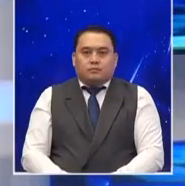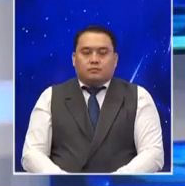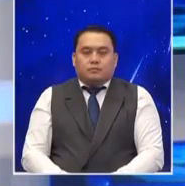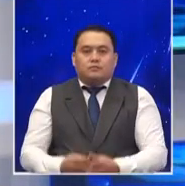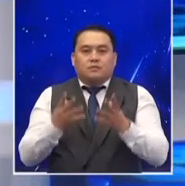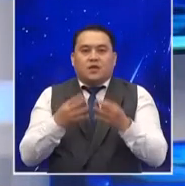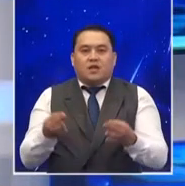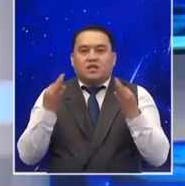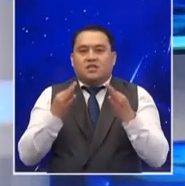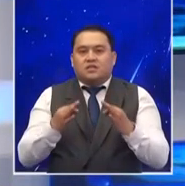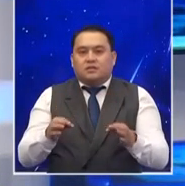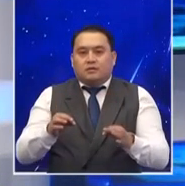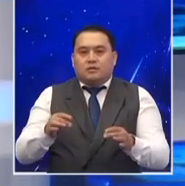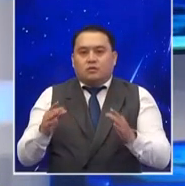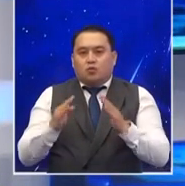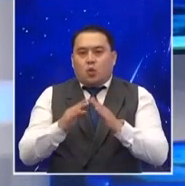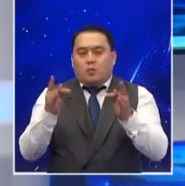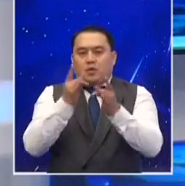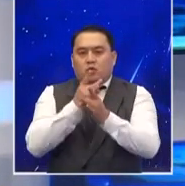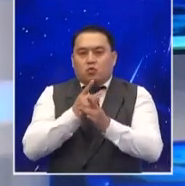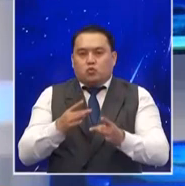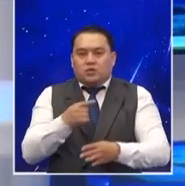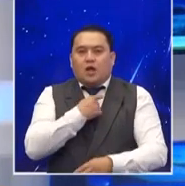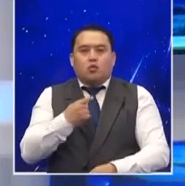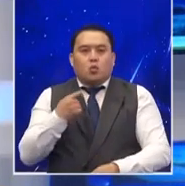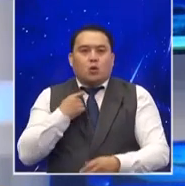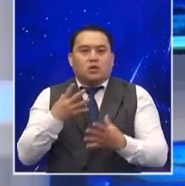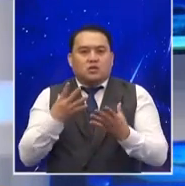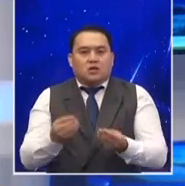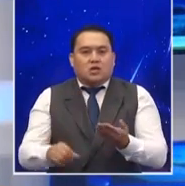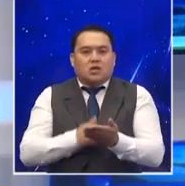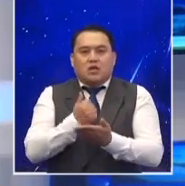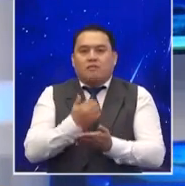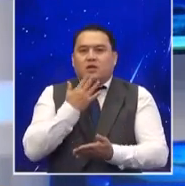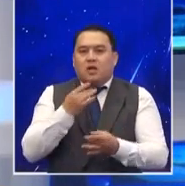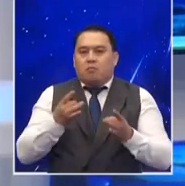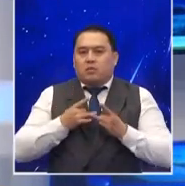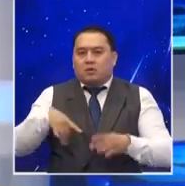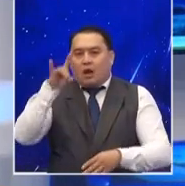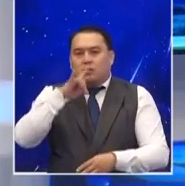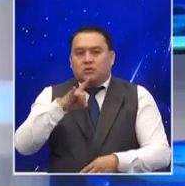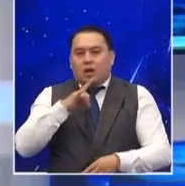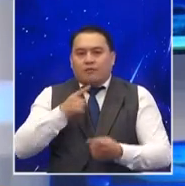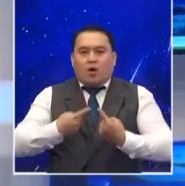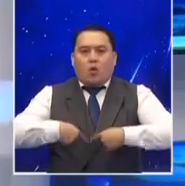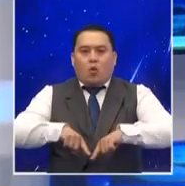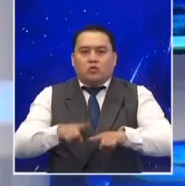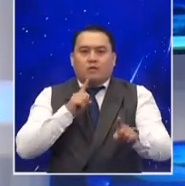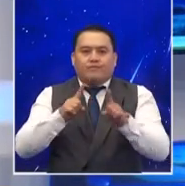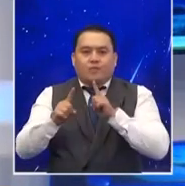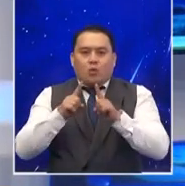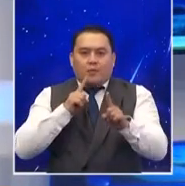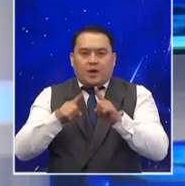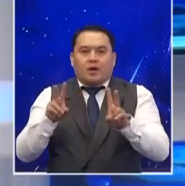День независимости отметили в Доме дружбы Талдыкоргана. В честь главного национального праздника Казахстана был организован